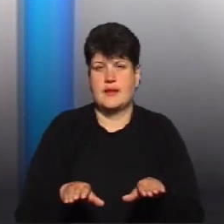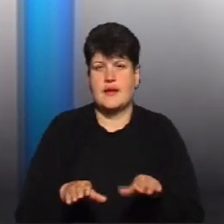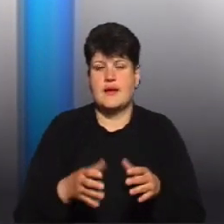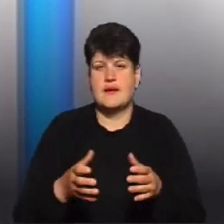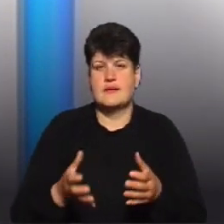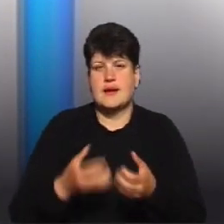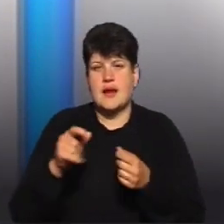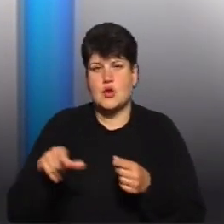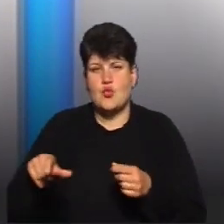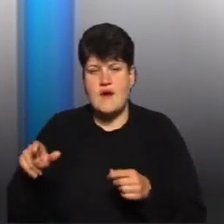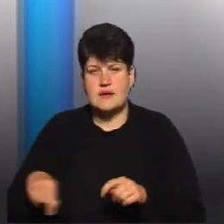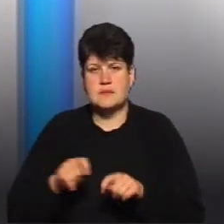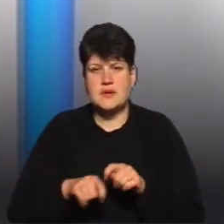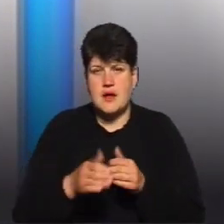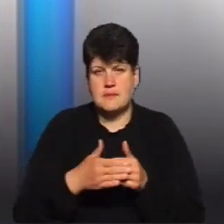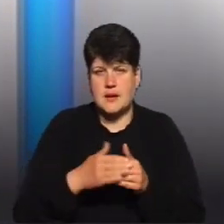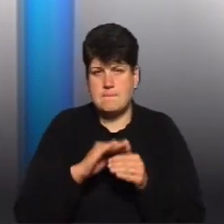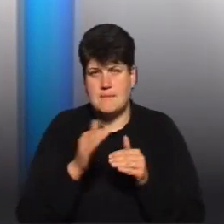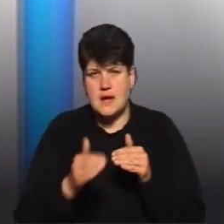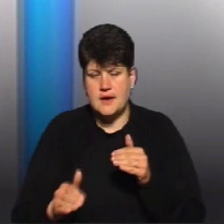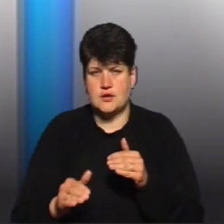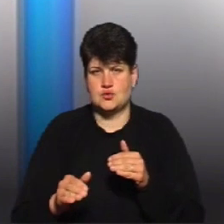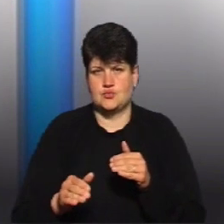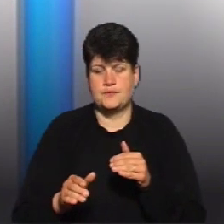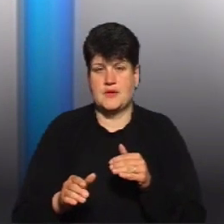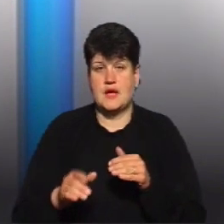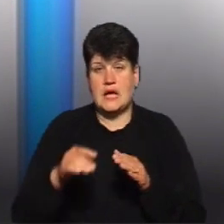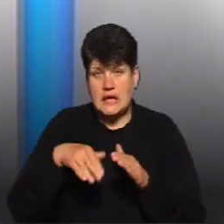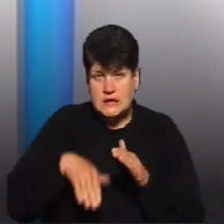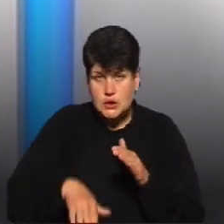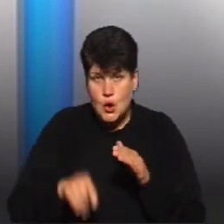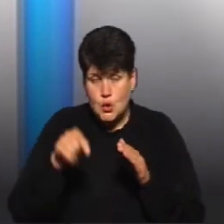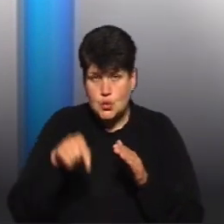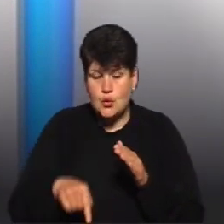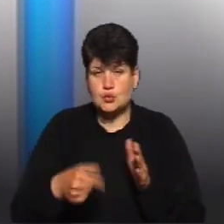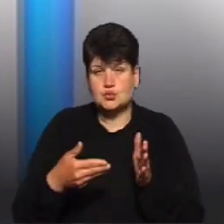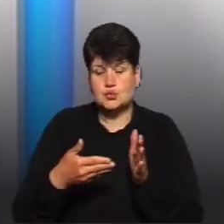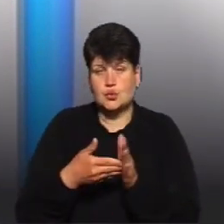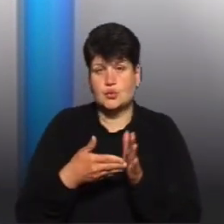досліджують і, відповідно, дно водойми глибиною до